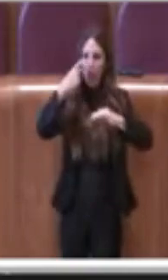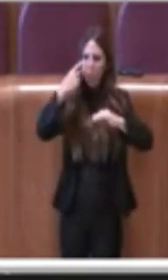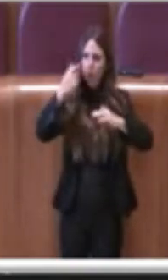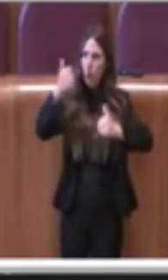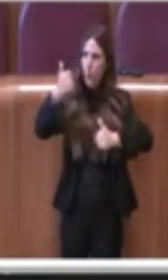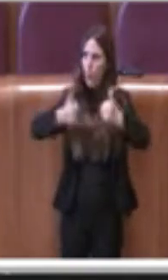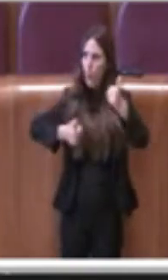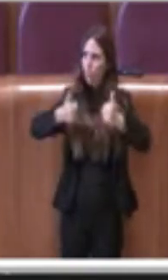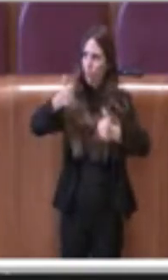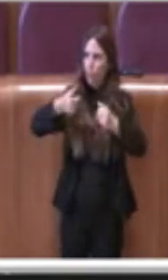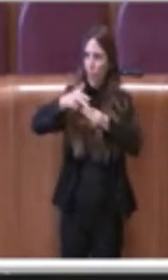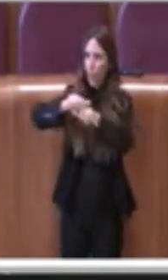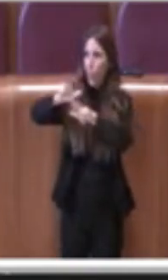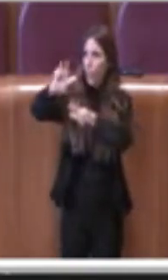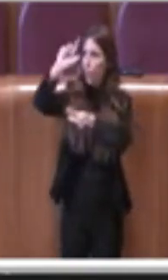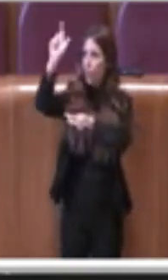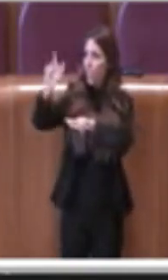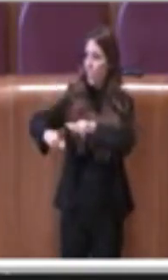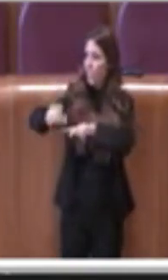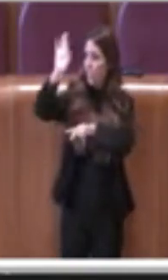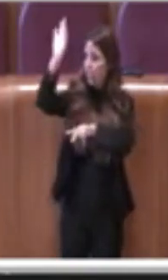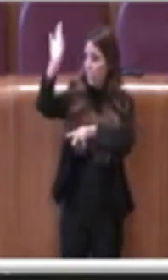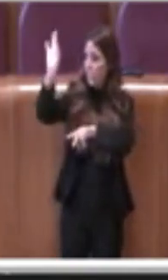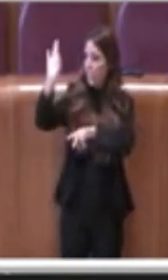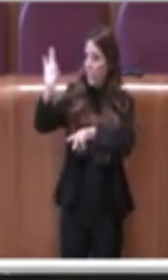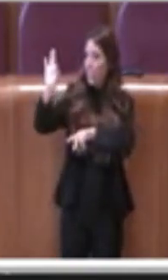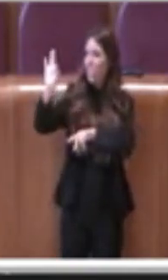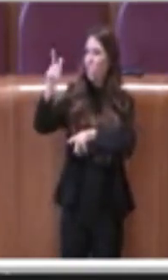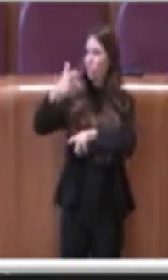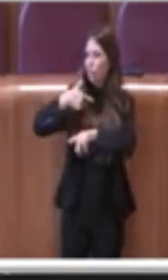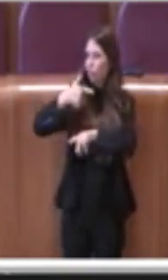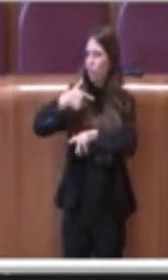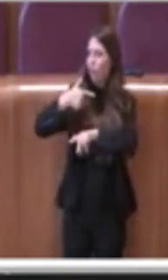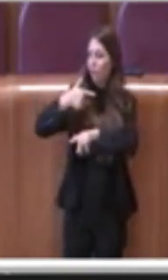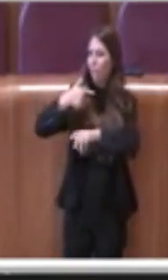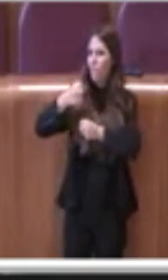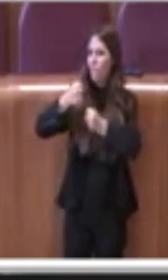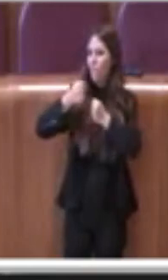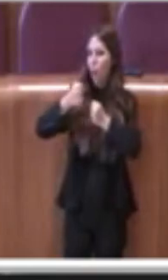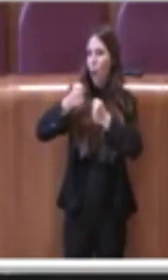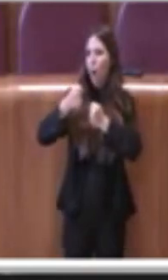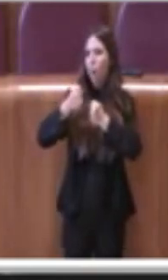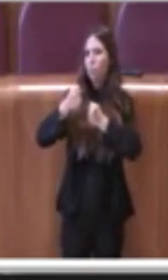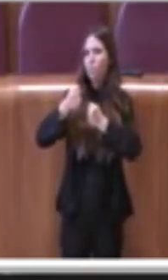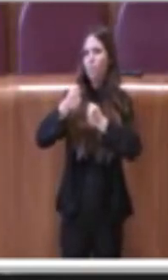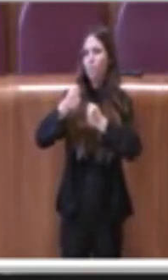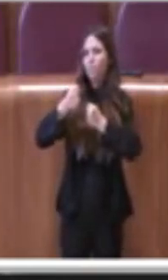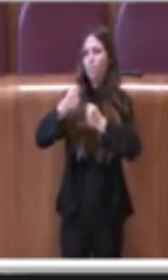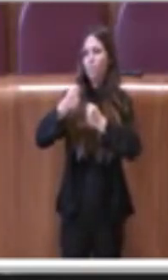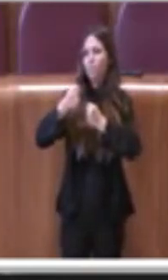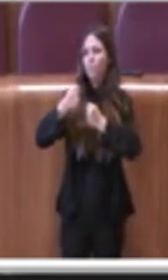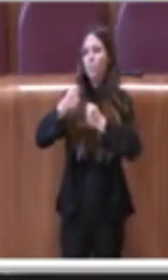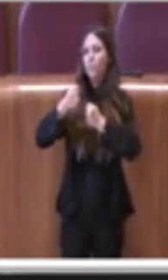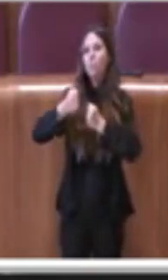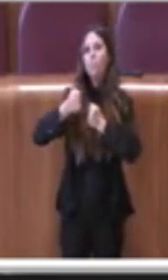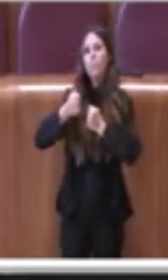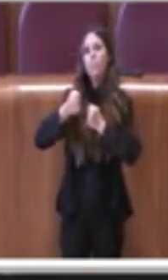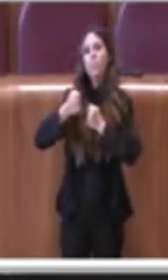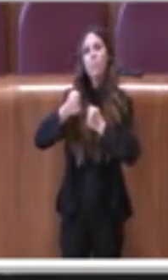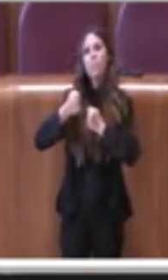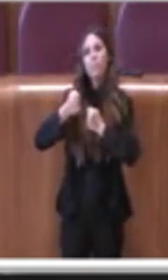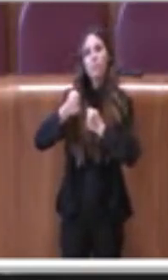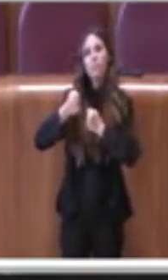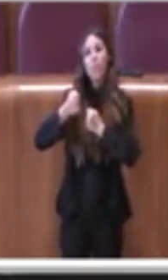italiani hanno subito purtroppo un forte impatto a livello appunto